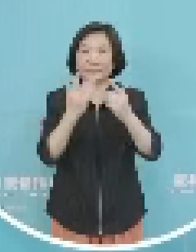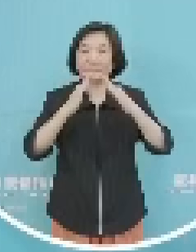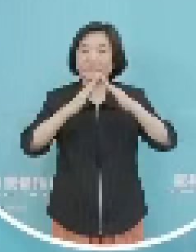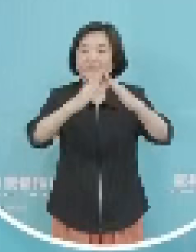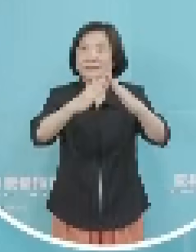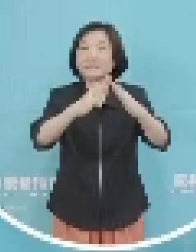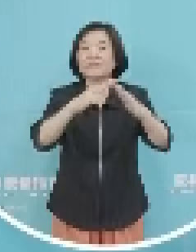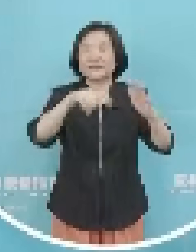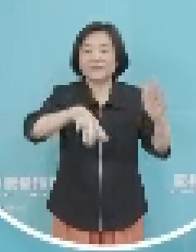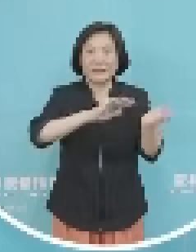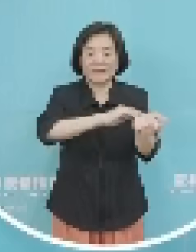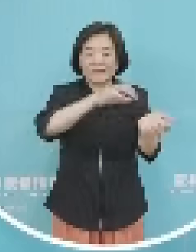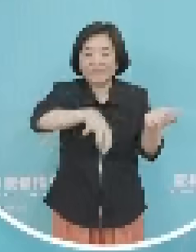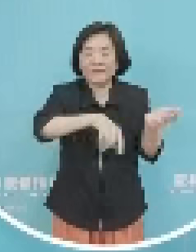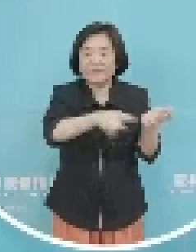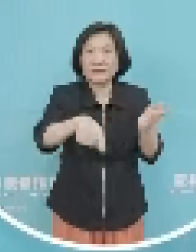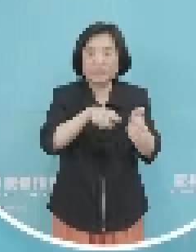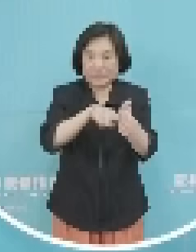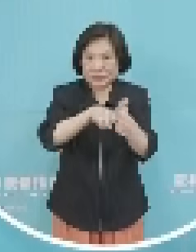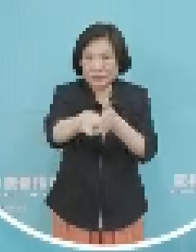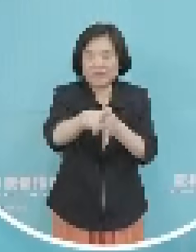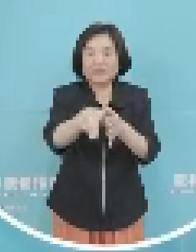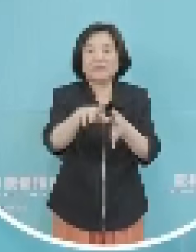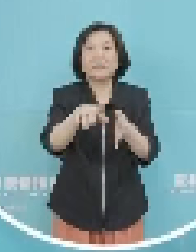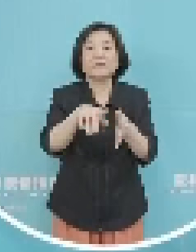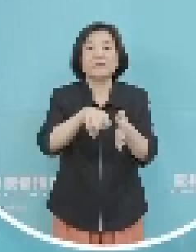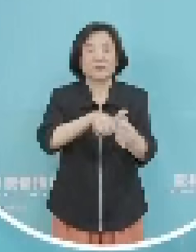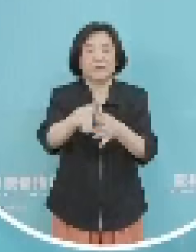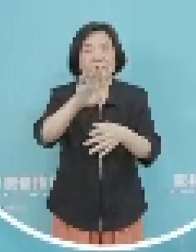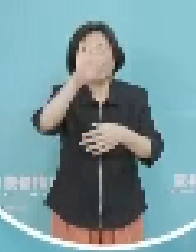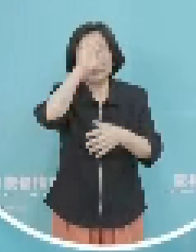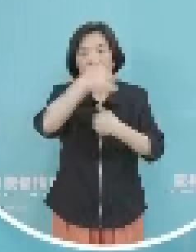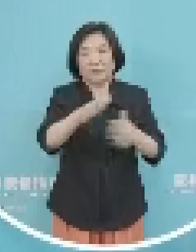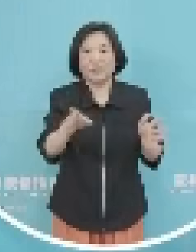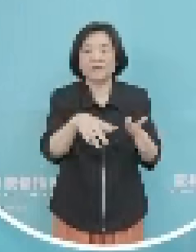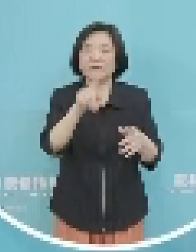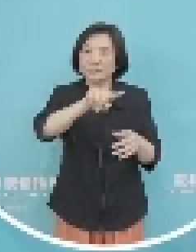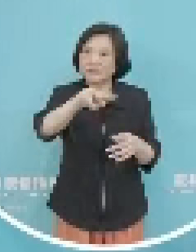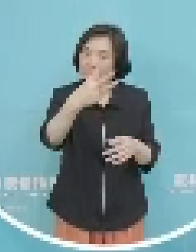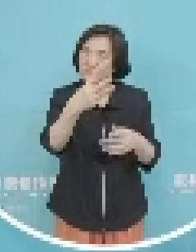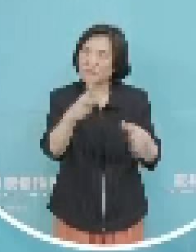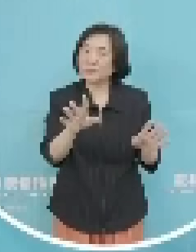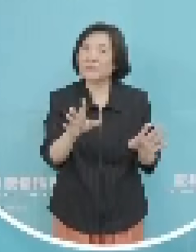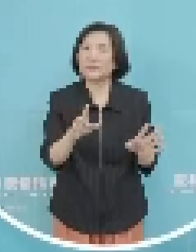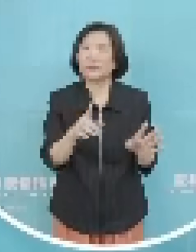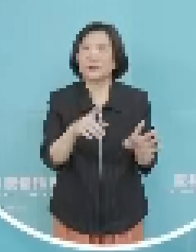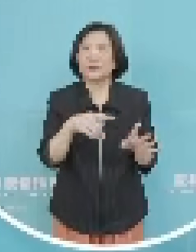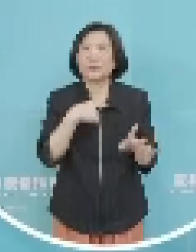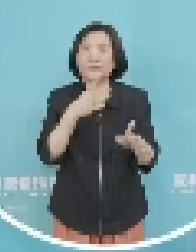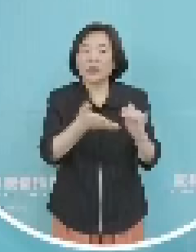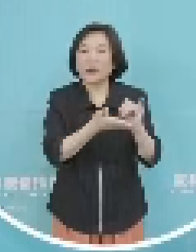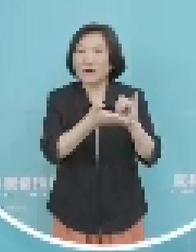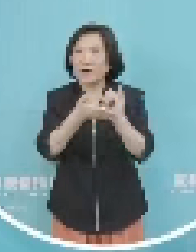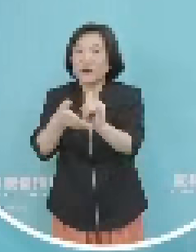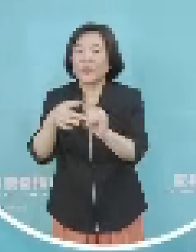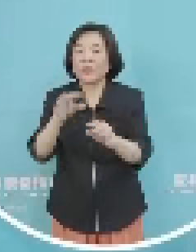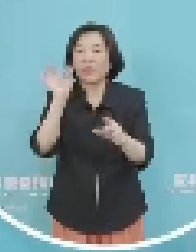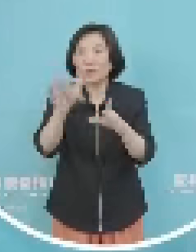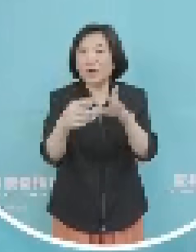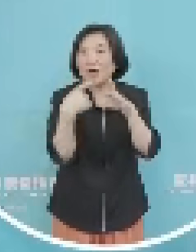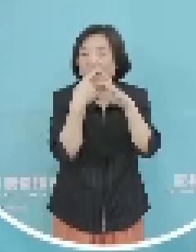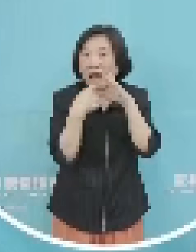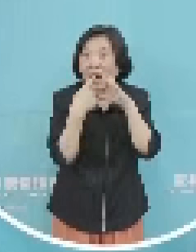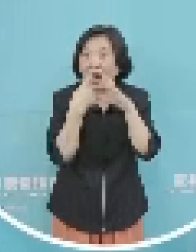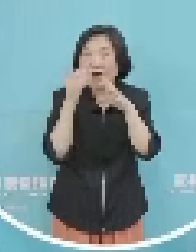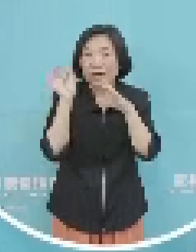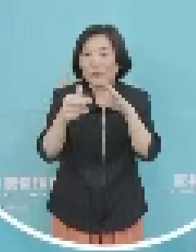的医院的专责病房哦，可以达到1300床，然后我们可以收容那种快筛阳性